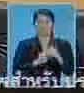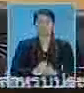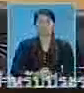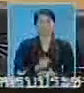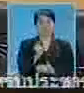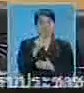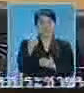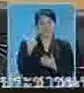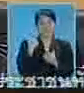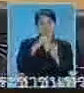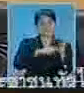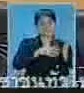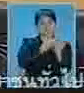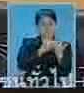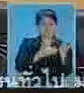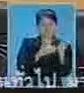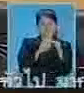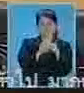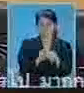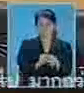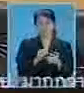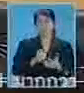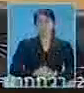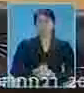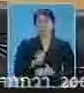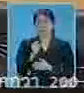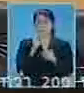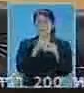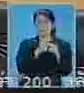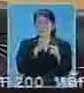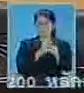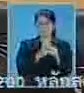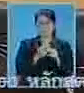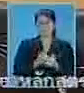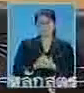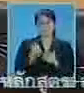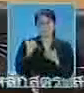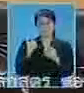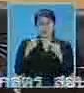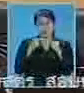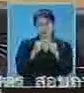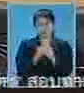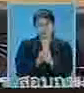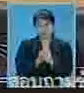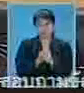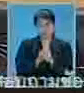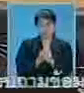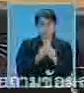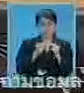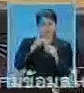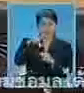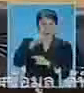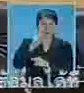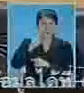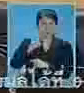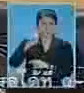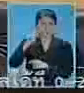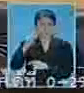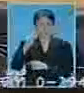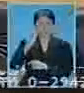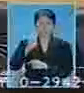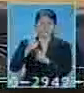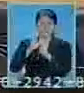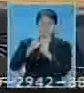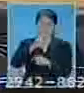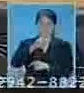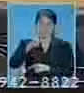เป็นนโยบายที่ท่านเรียกว่าเป็นนโยบายปีนบันไดลิงและท่านพูดผมจดไว้เลยนะครับว่าแนวคิดนี้